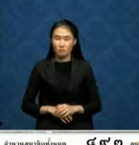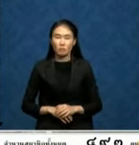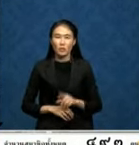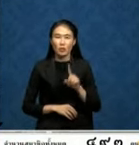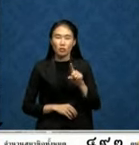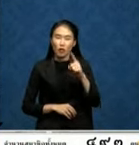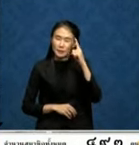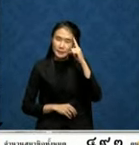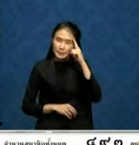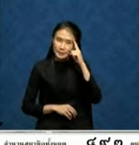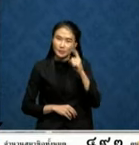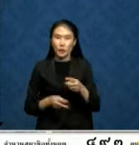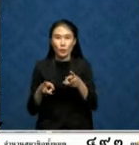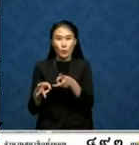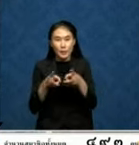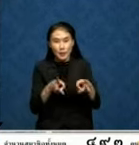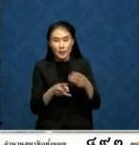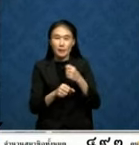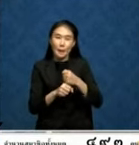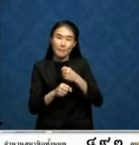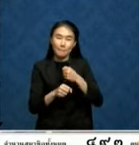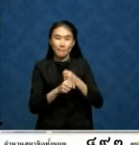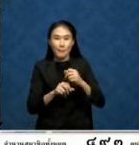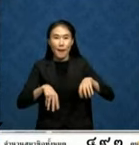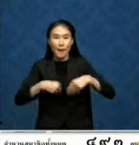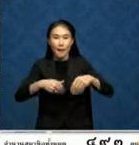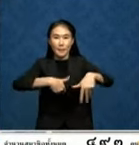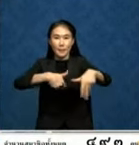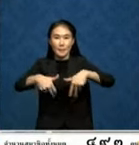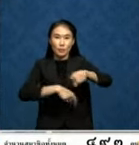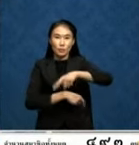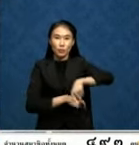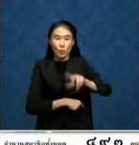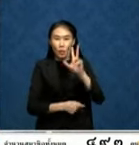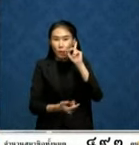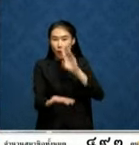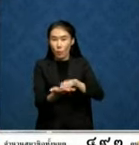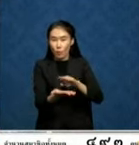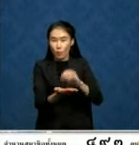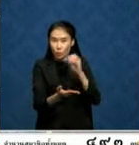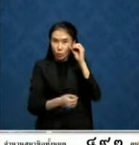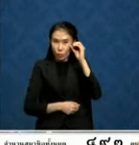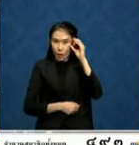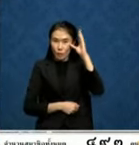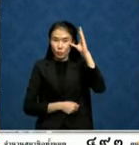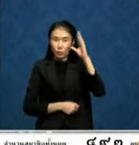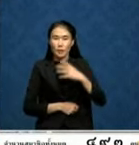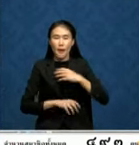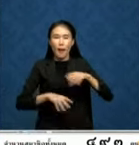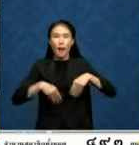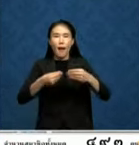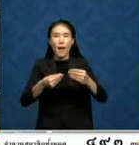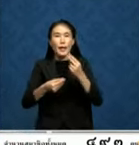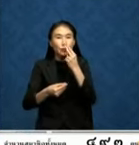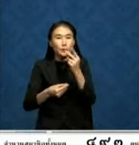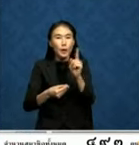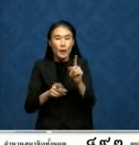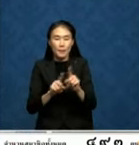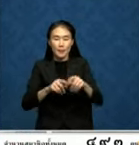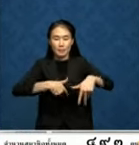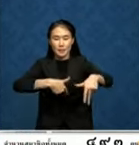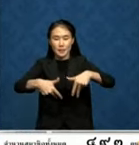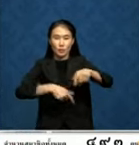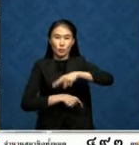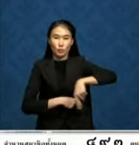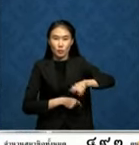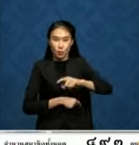ามแสวงหาแนวทางในการให้ประชาชนได้เข้าถึงข้อมูลความรู้เรื่องนี้เพื่อทำให้ที่สุดแล้วประชาชนจ